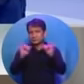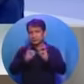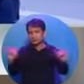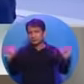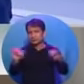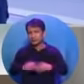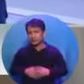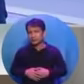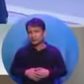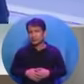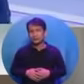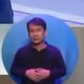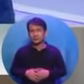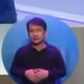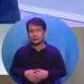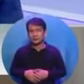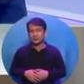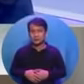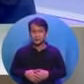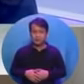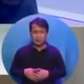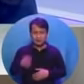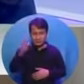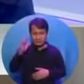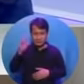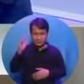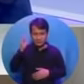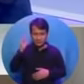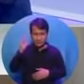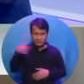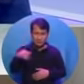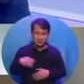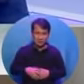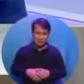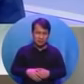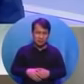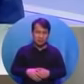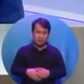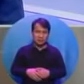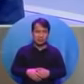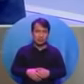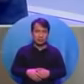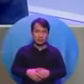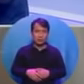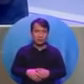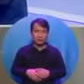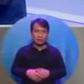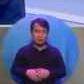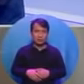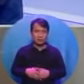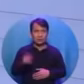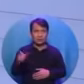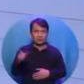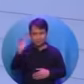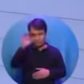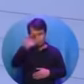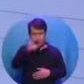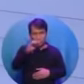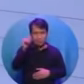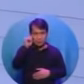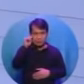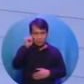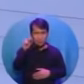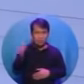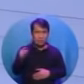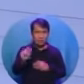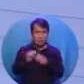Okay. Sandali po, Christina. Chairman. Sir. Pakihanap na lang po si Anthony. Pakitanong